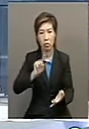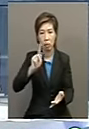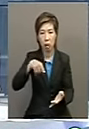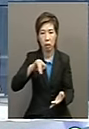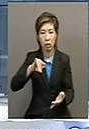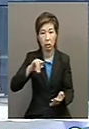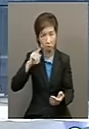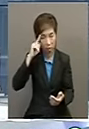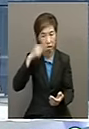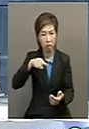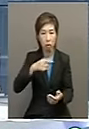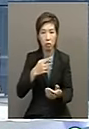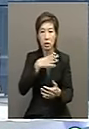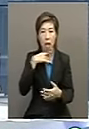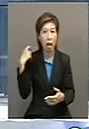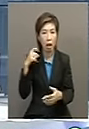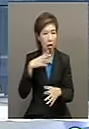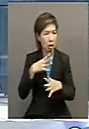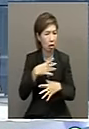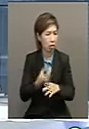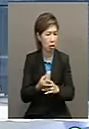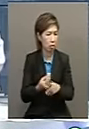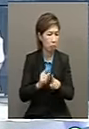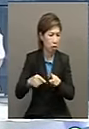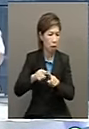ทส่วนที่เกี่ยวข้องคนที่เกี่ยวข้องบ